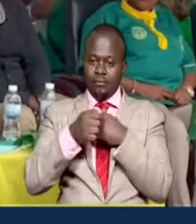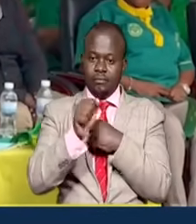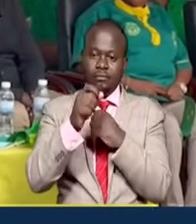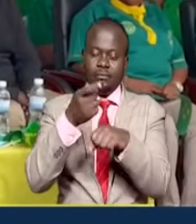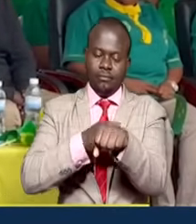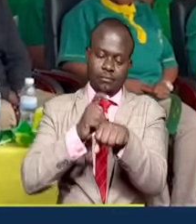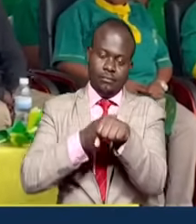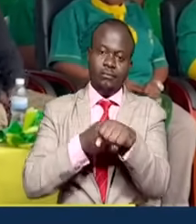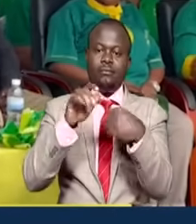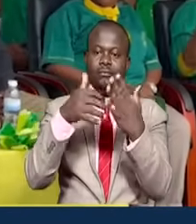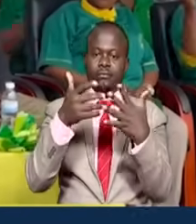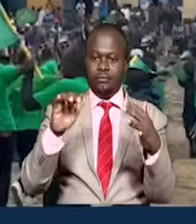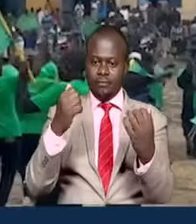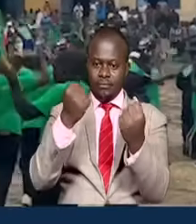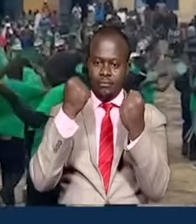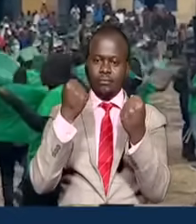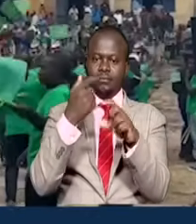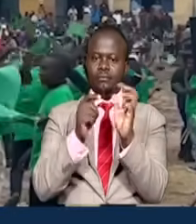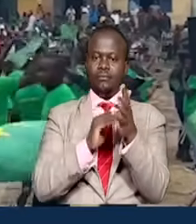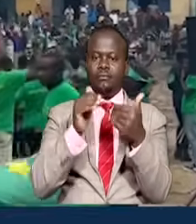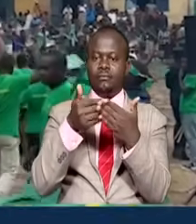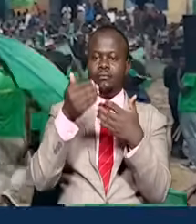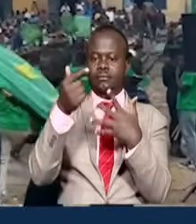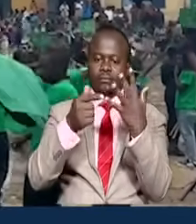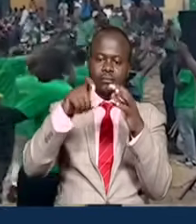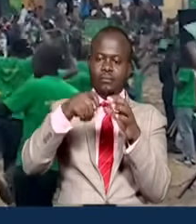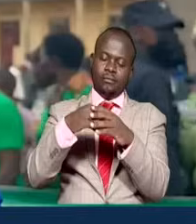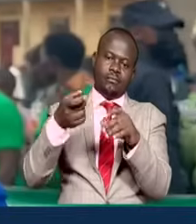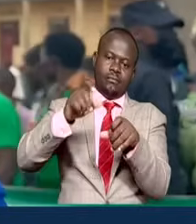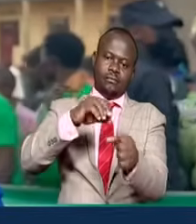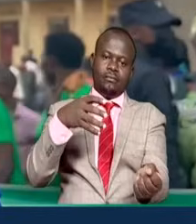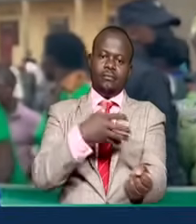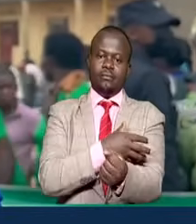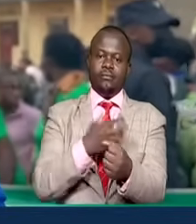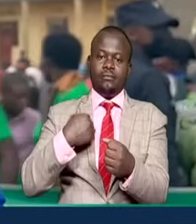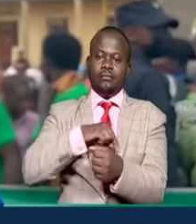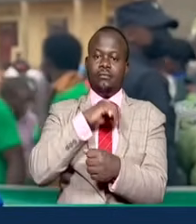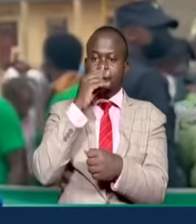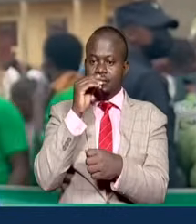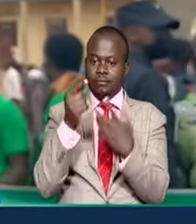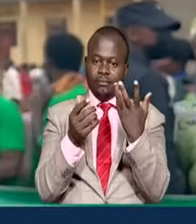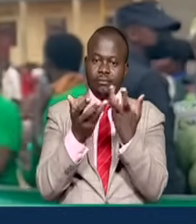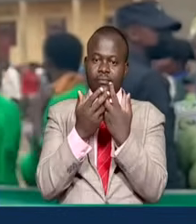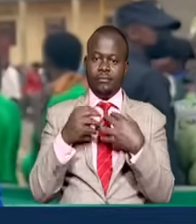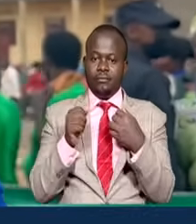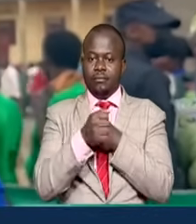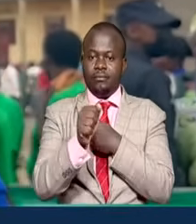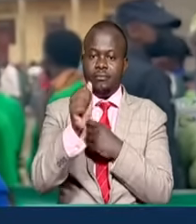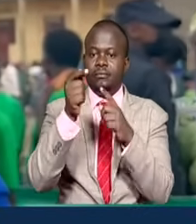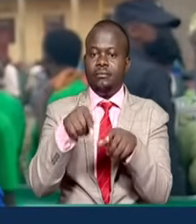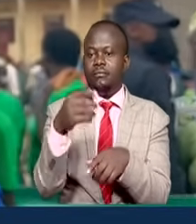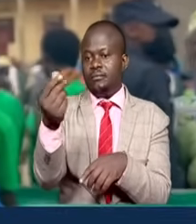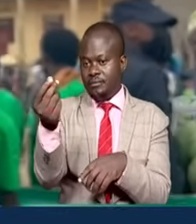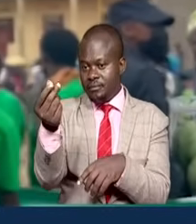Musanze bumaze gushinga imizi, ariko ngo hari ibikeneye kongerwamo ikibatsi. Twavuze no ku byerekeranye n'ubukerarugendo buratuzanira